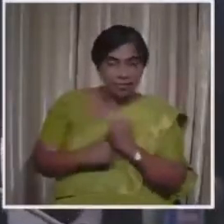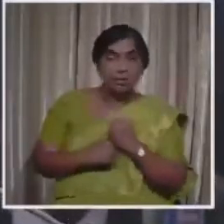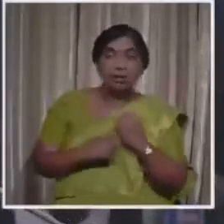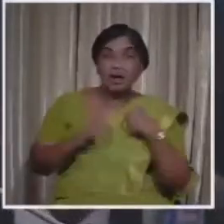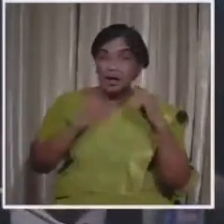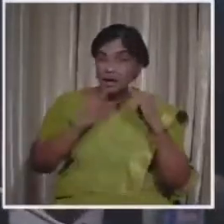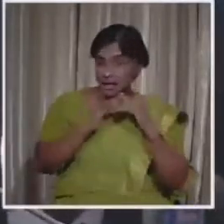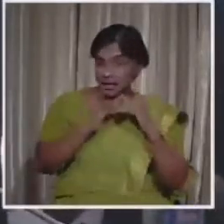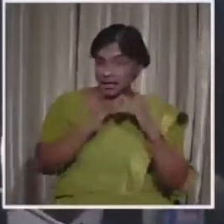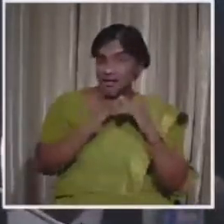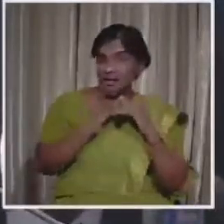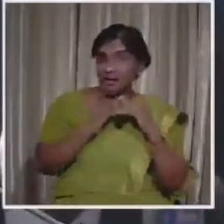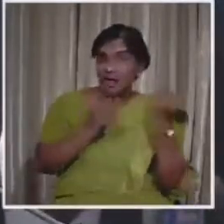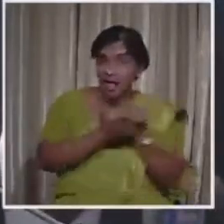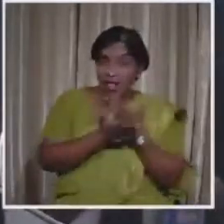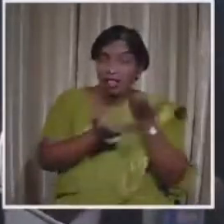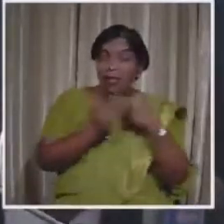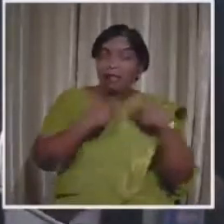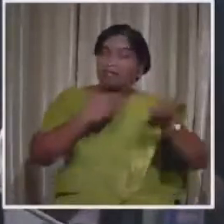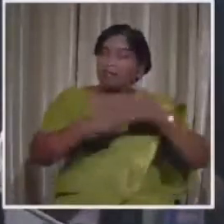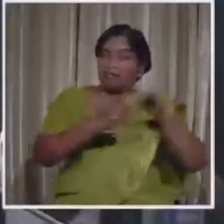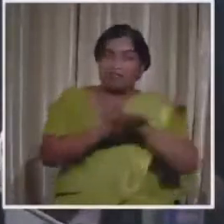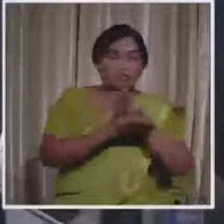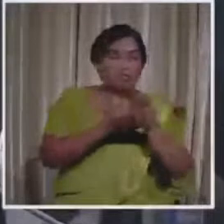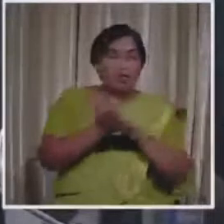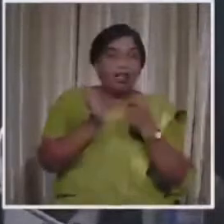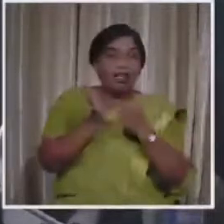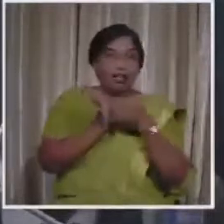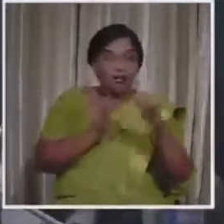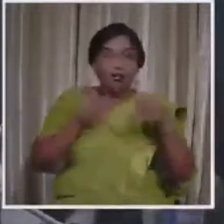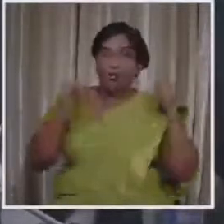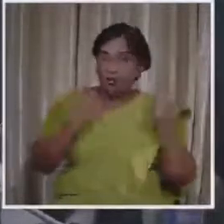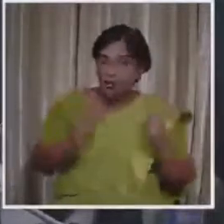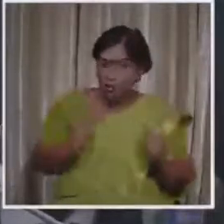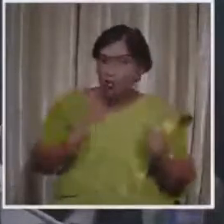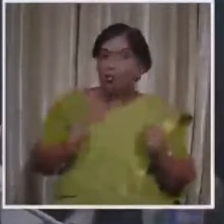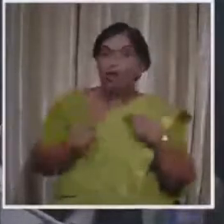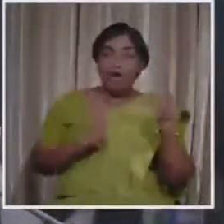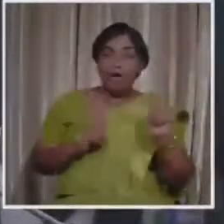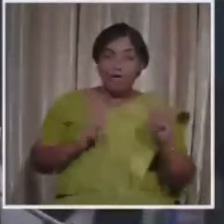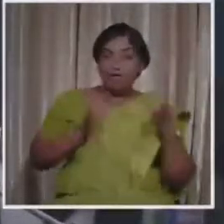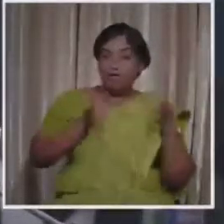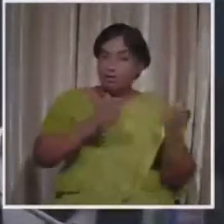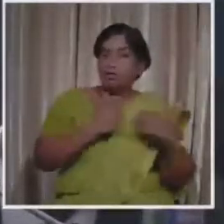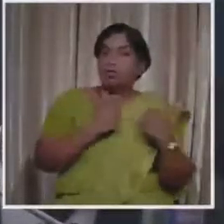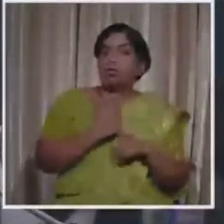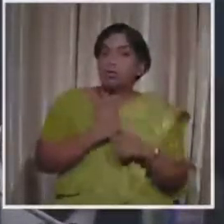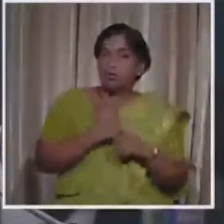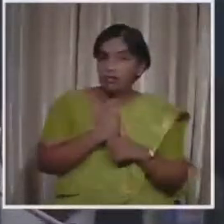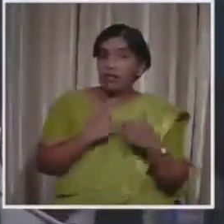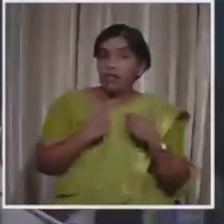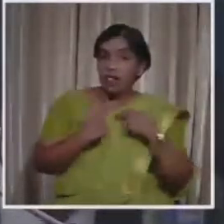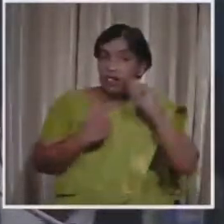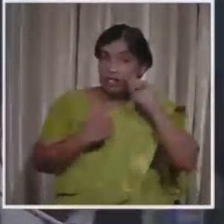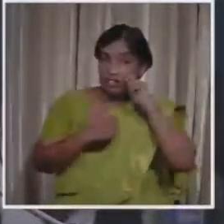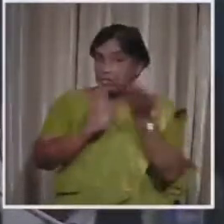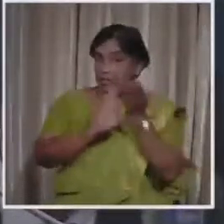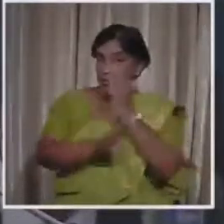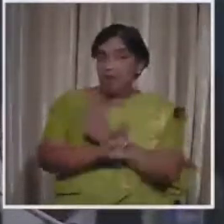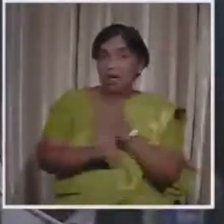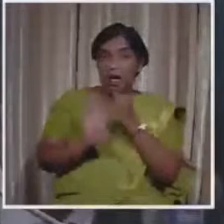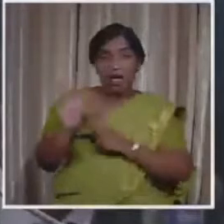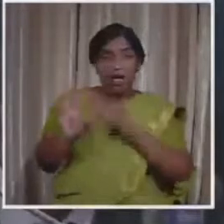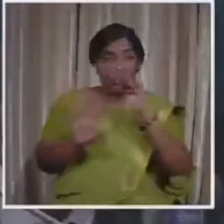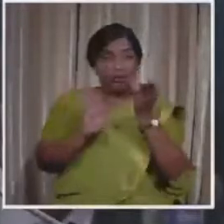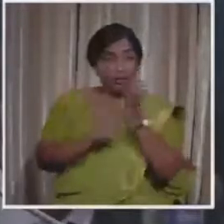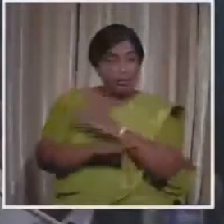ගෙදර ඉතුරු අලුත් වැඩියා කටයුතු කරලා ඒ කාමරයත් සාලයත් මගේ ඔෆිස් කාමරයත් හදාගත්තේ මගේ තාත්තා මීට අවුරුදු 40කට කලින්